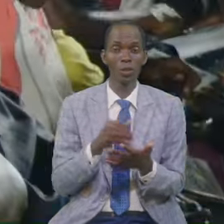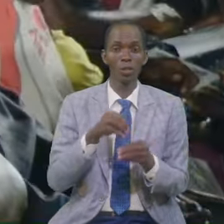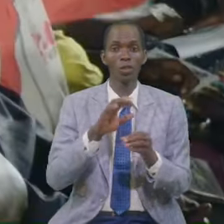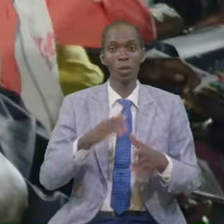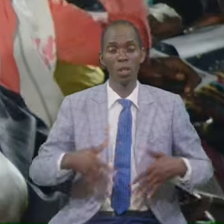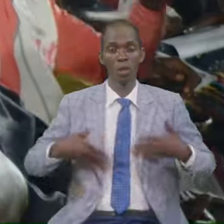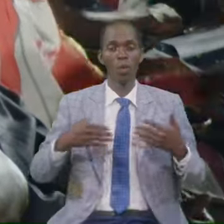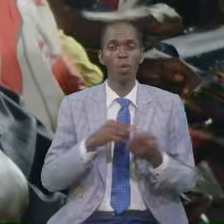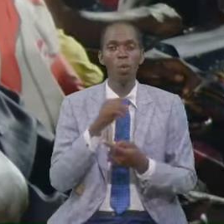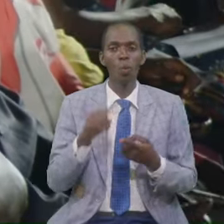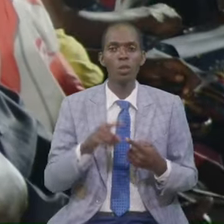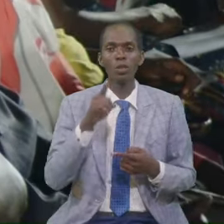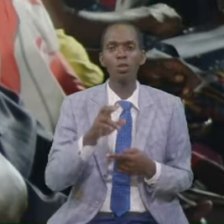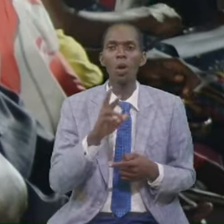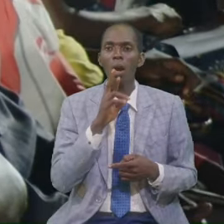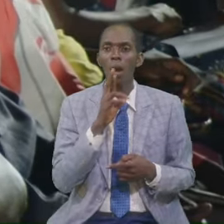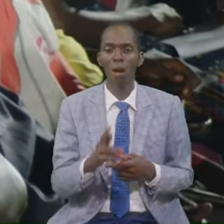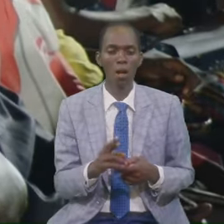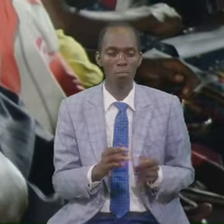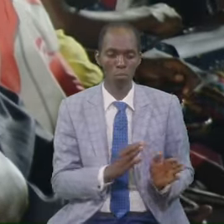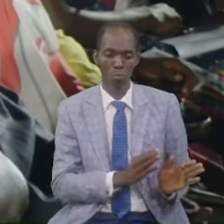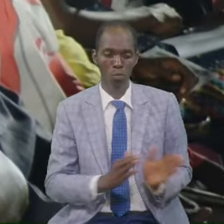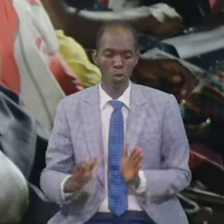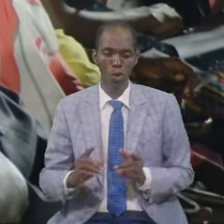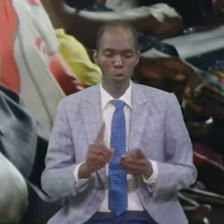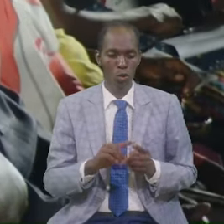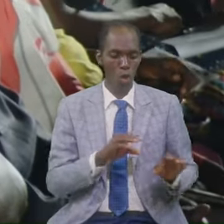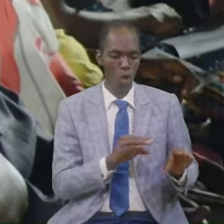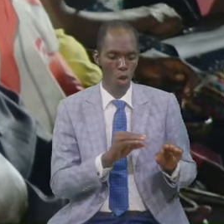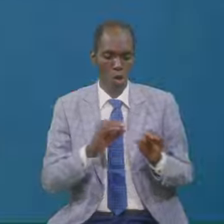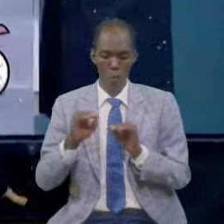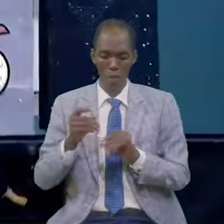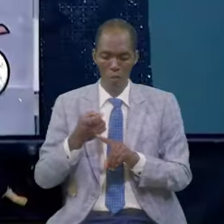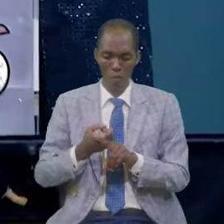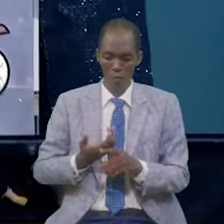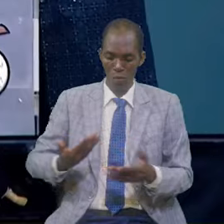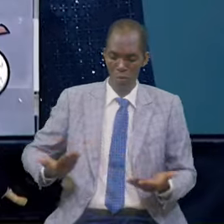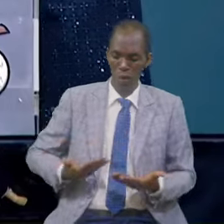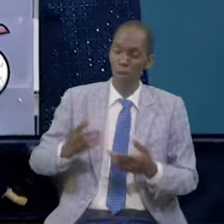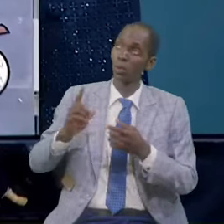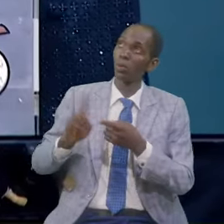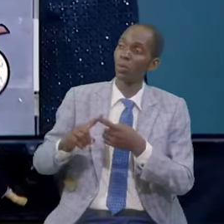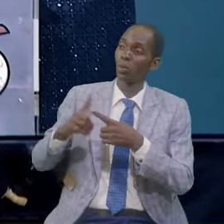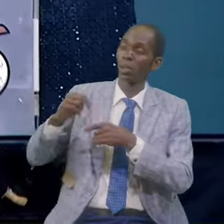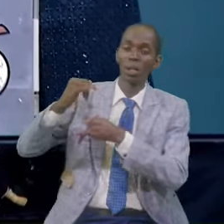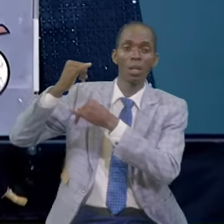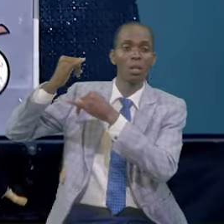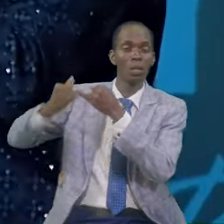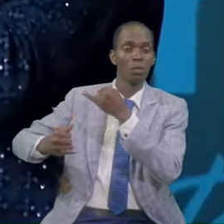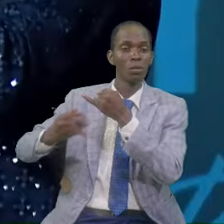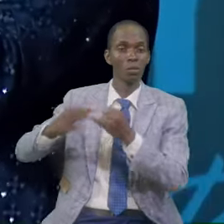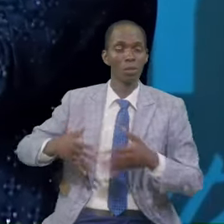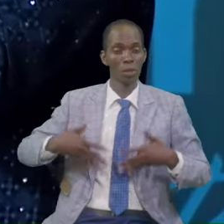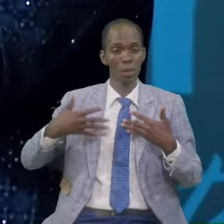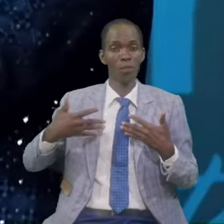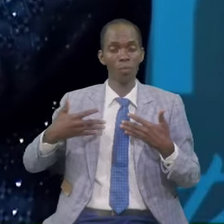to cross from here to the great beyond. మీరు ఇక్కడి నుంచి అవధి దాటికి ముందుకు వెళ్ళాలి అంటే. The